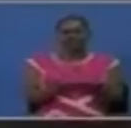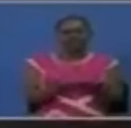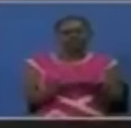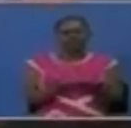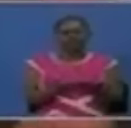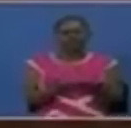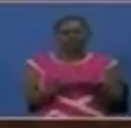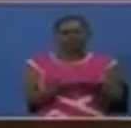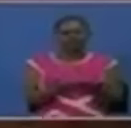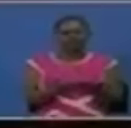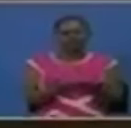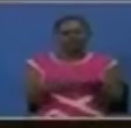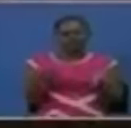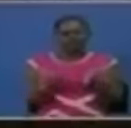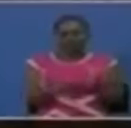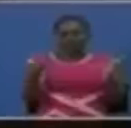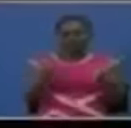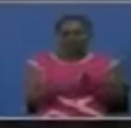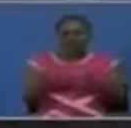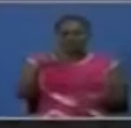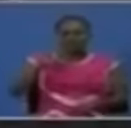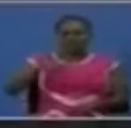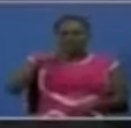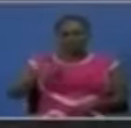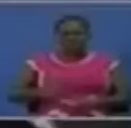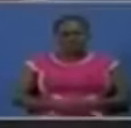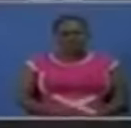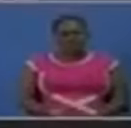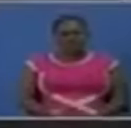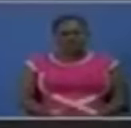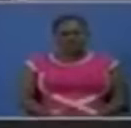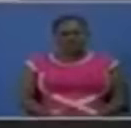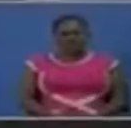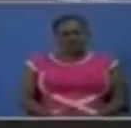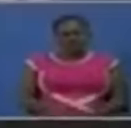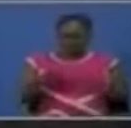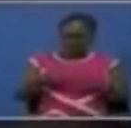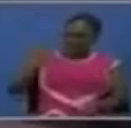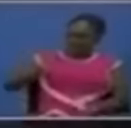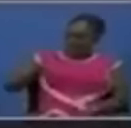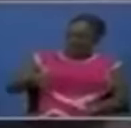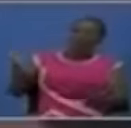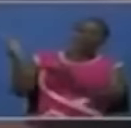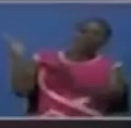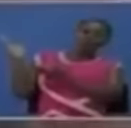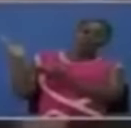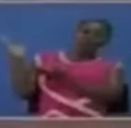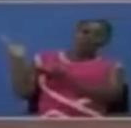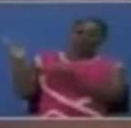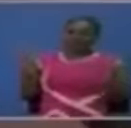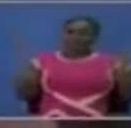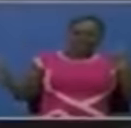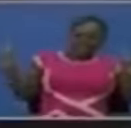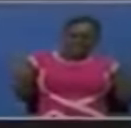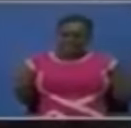Chenga za chida ya matamshi. Mungu maya mtaka. Lakini mama huyu za koo zilimpanda akaamua